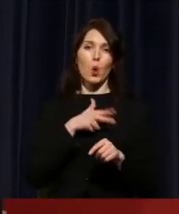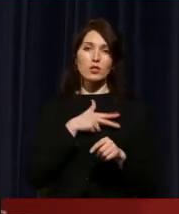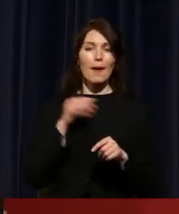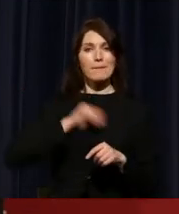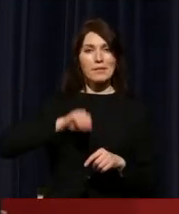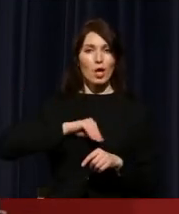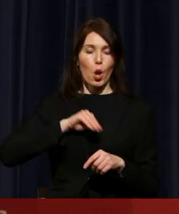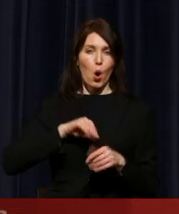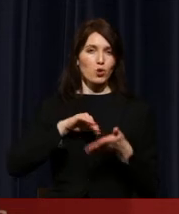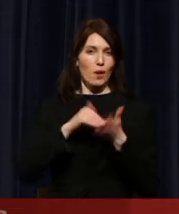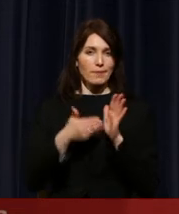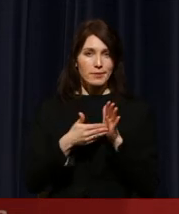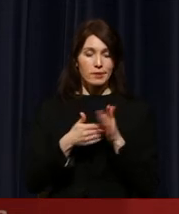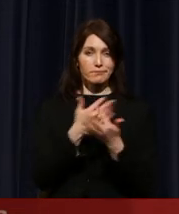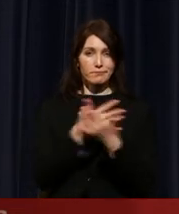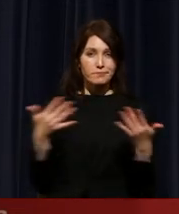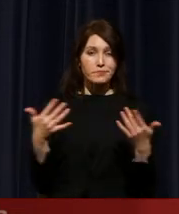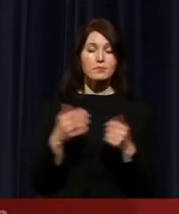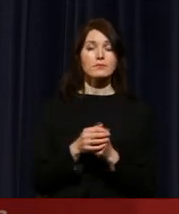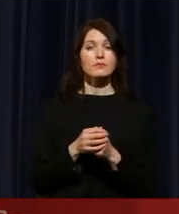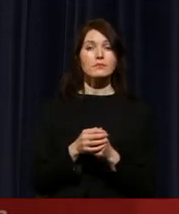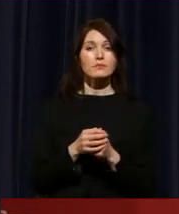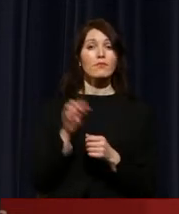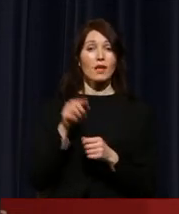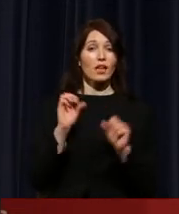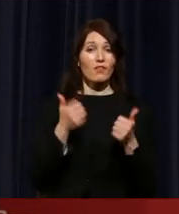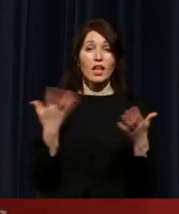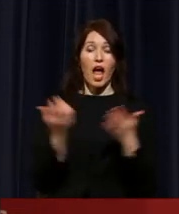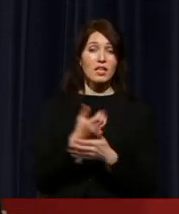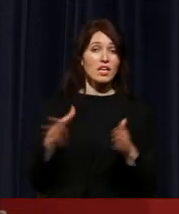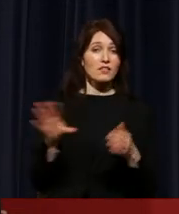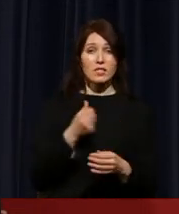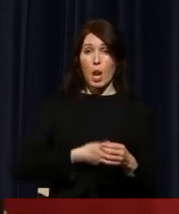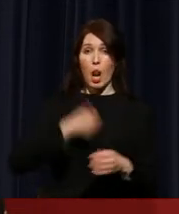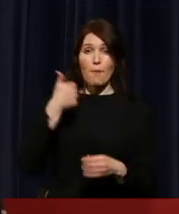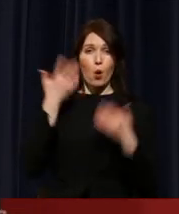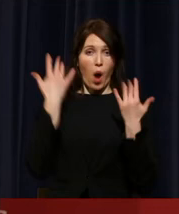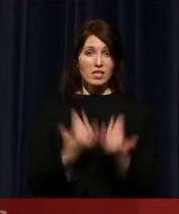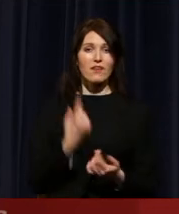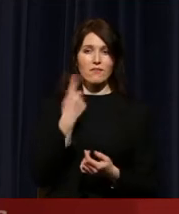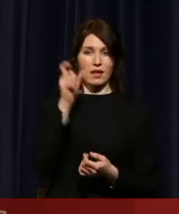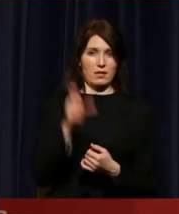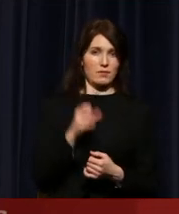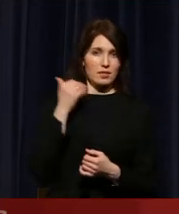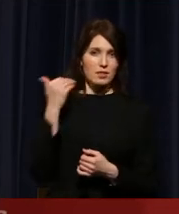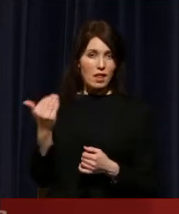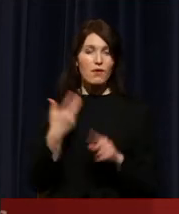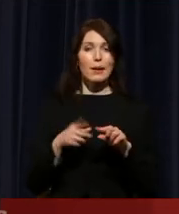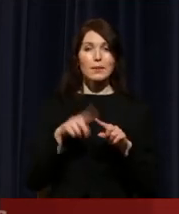un psiholoģiskos faktorus un tad atrast vislabāko risinājumu tam konkrētam vienam cilvēkam,